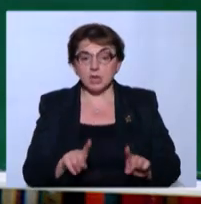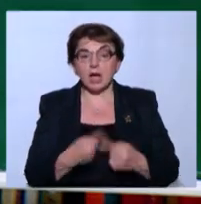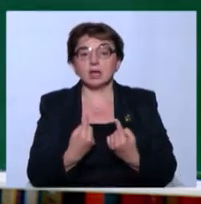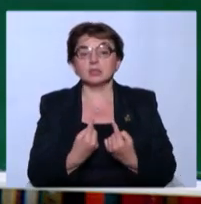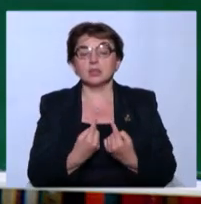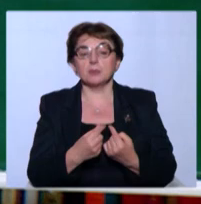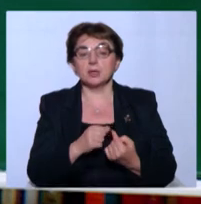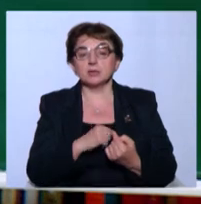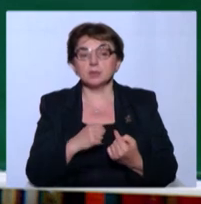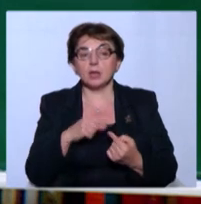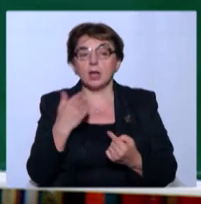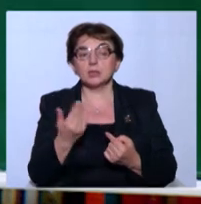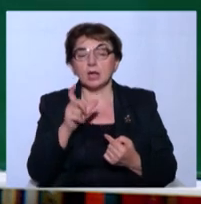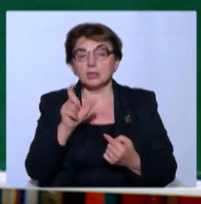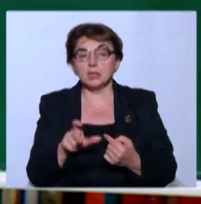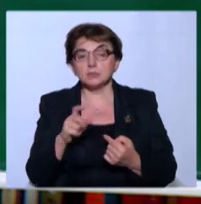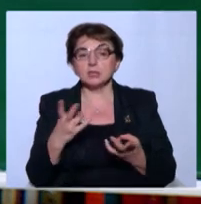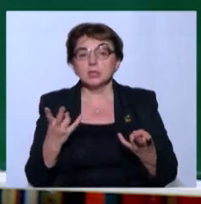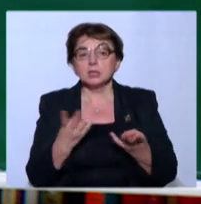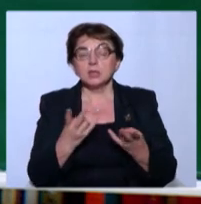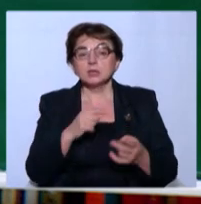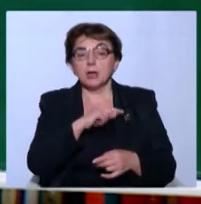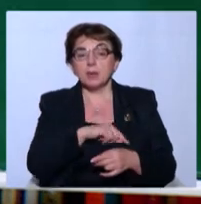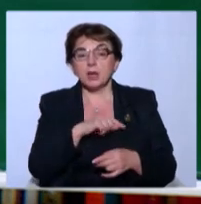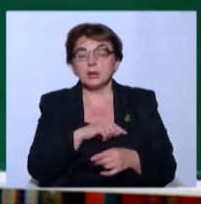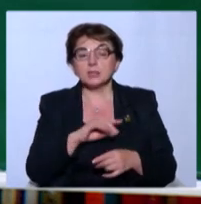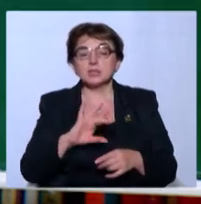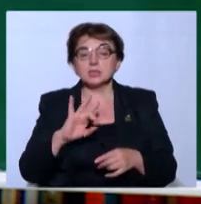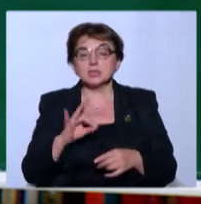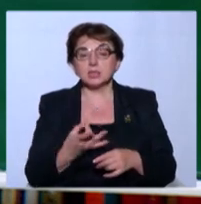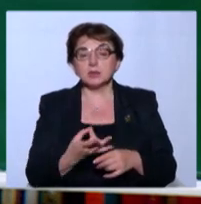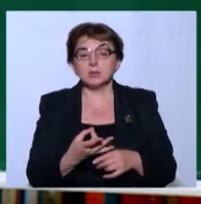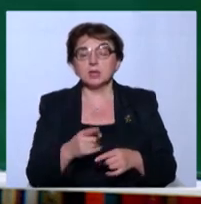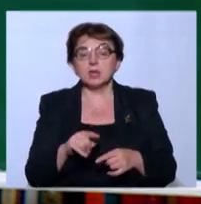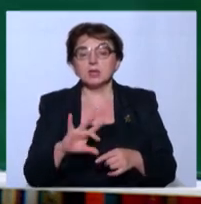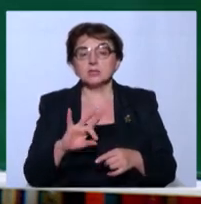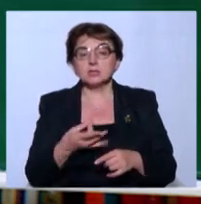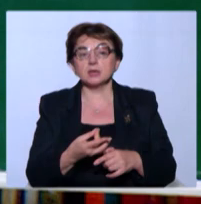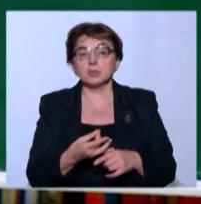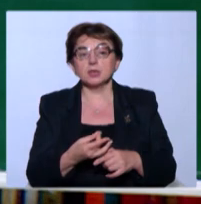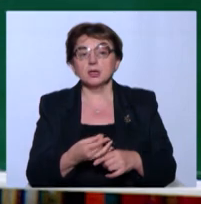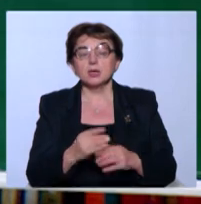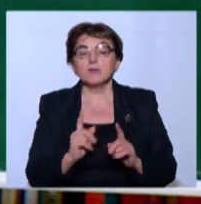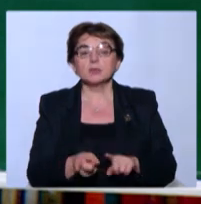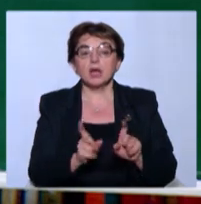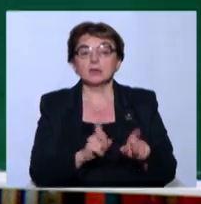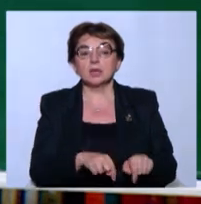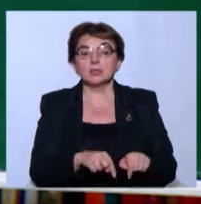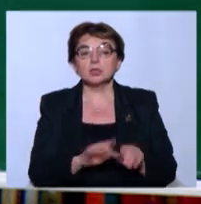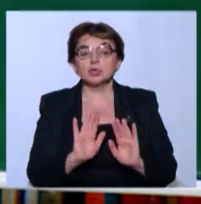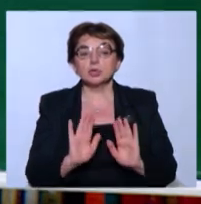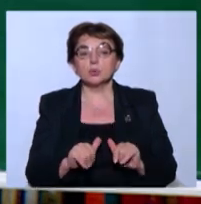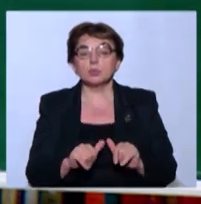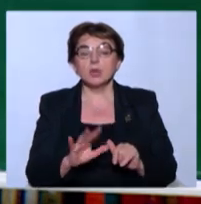ადამიანის, სინთეზირდება მათგან ადამიანისათვის დამახასიათებელი ცხიმი და ეს ცხიმი გადადის